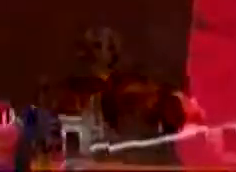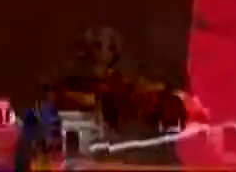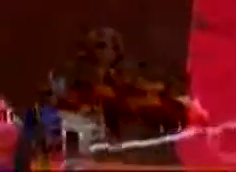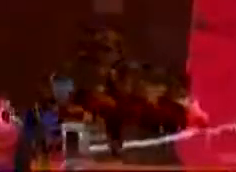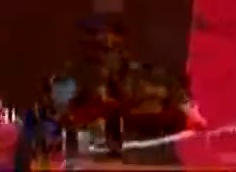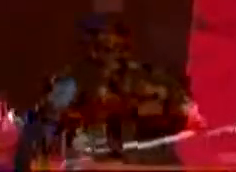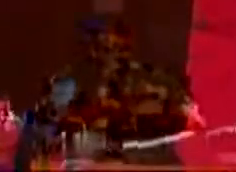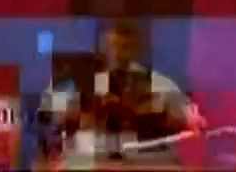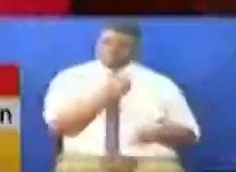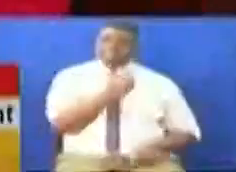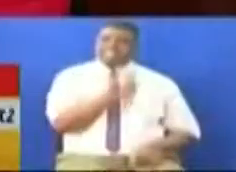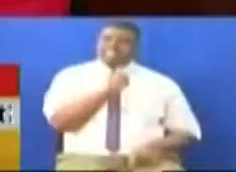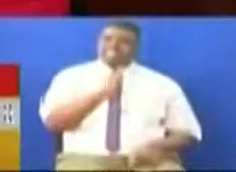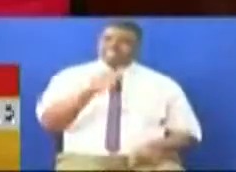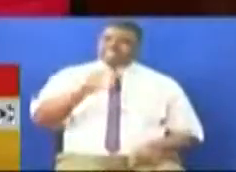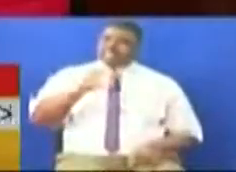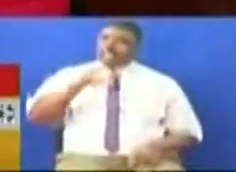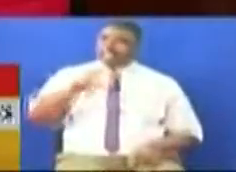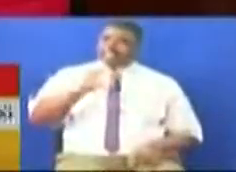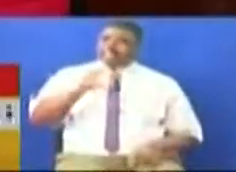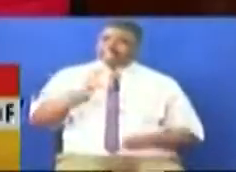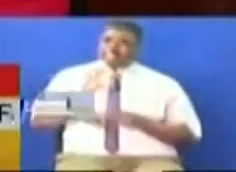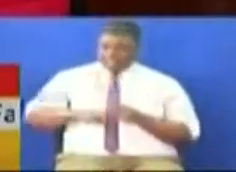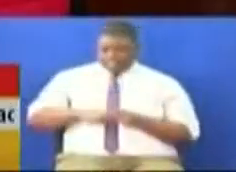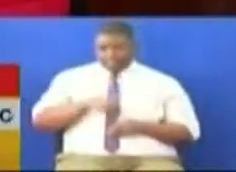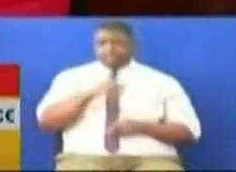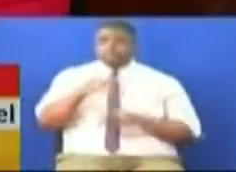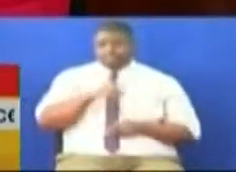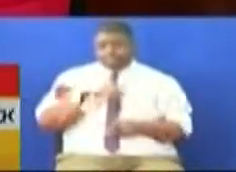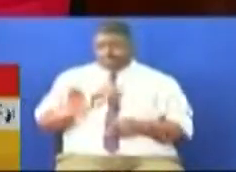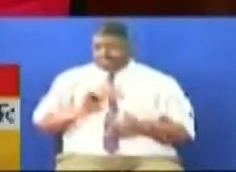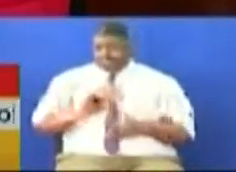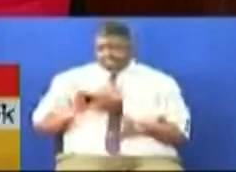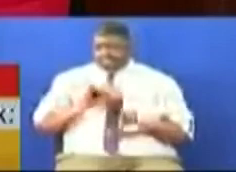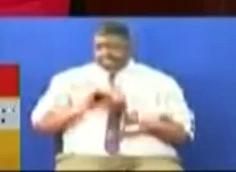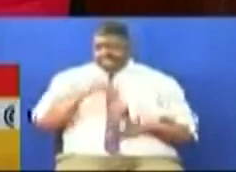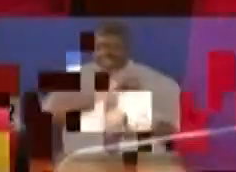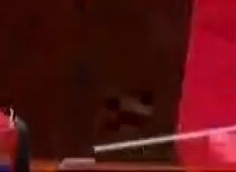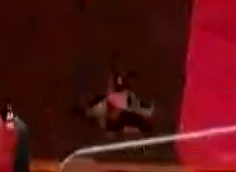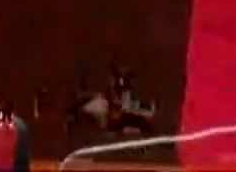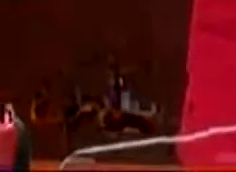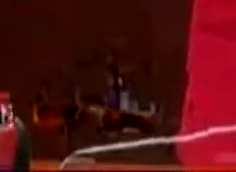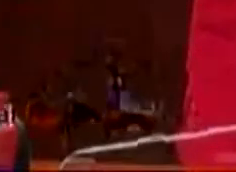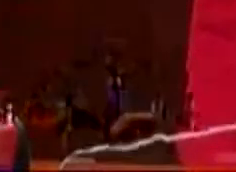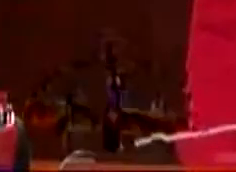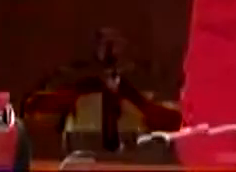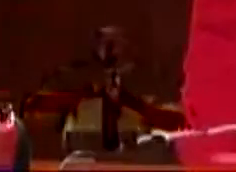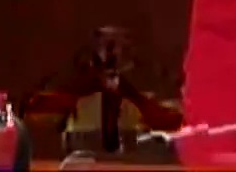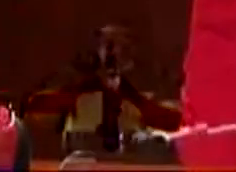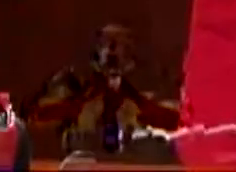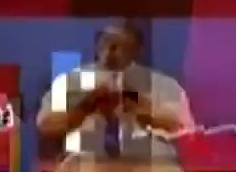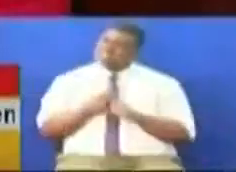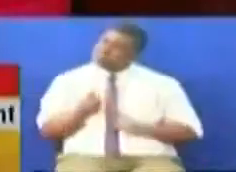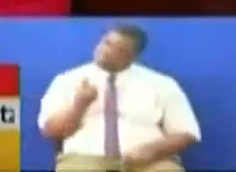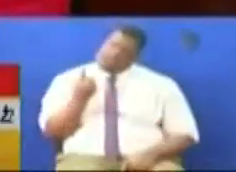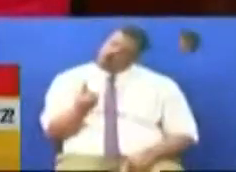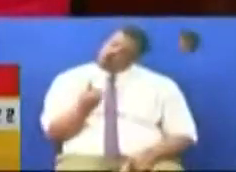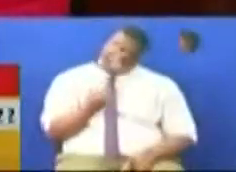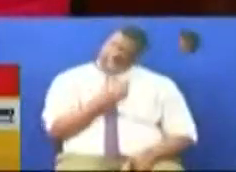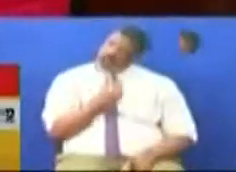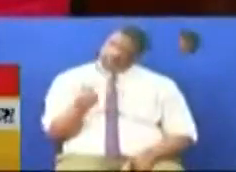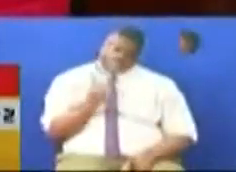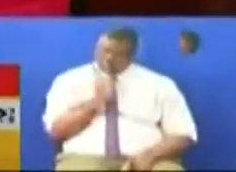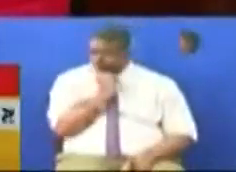wamesema, TTCL kwenye market share inamiliki asilimia moja tu nyuma ya kampuni mengine yote. Hata yale yaliyokuja juzi